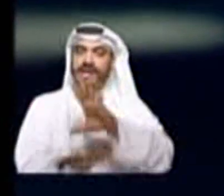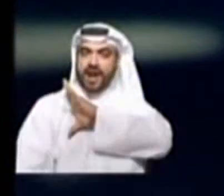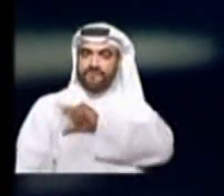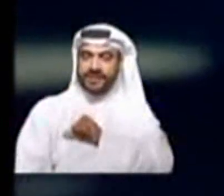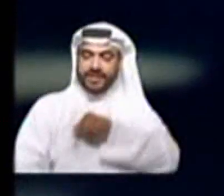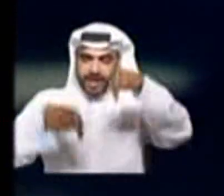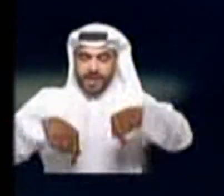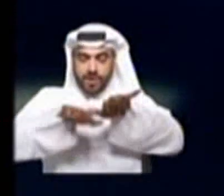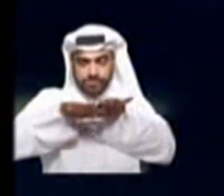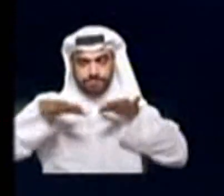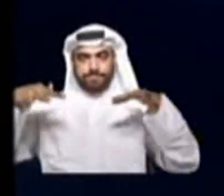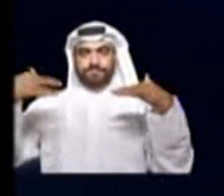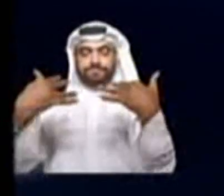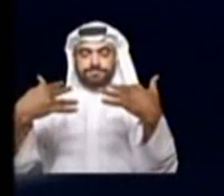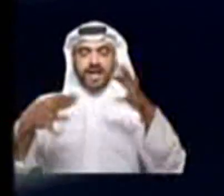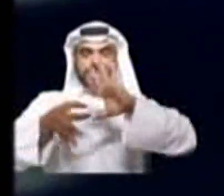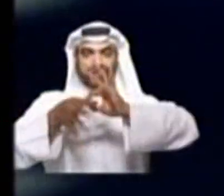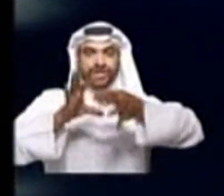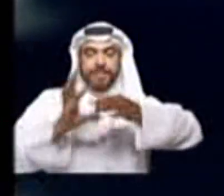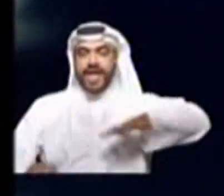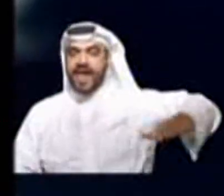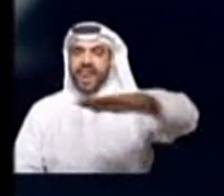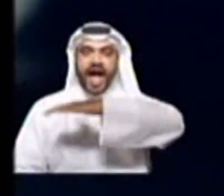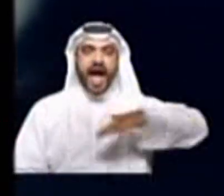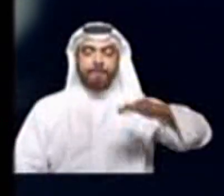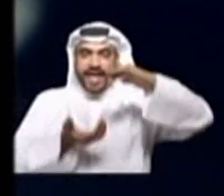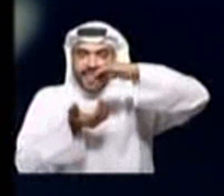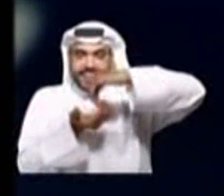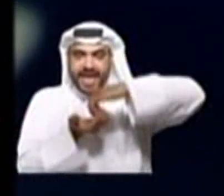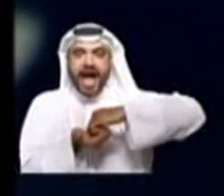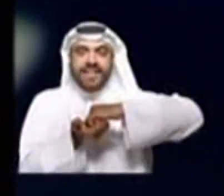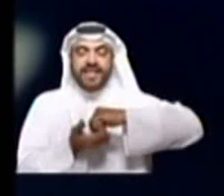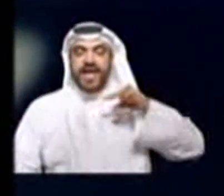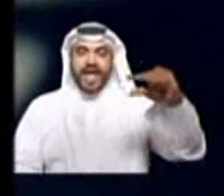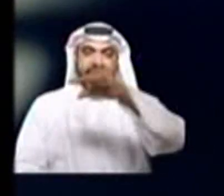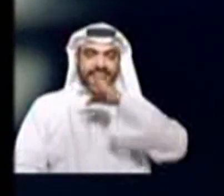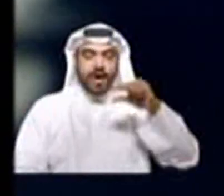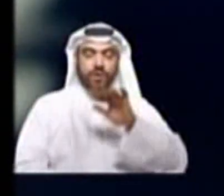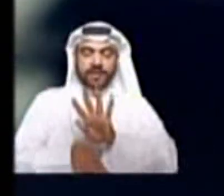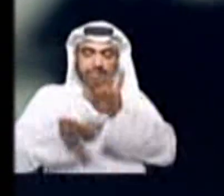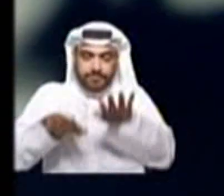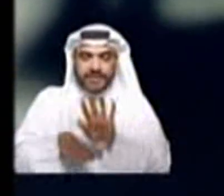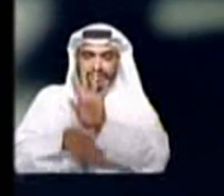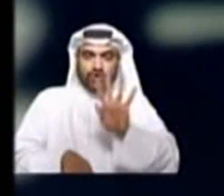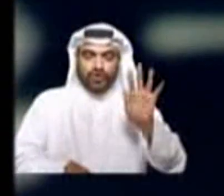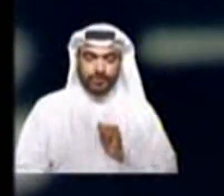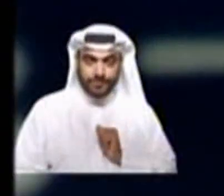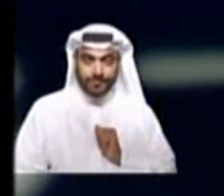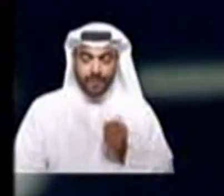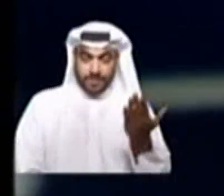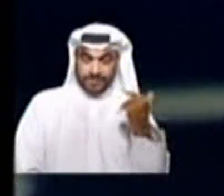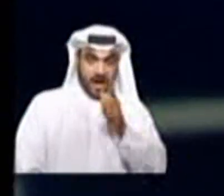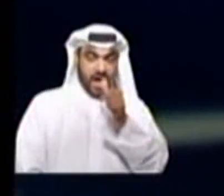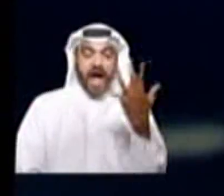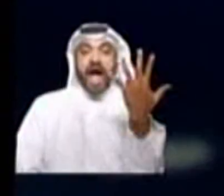كلمته اليوم أمام الجمعية العامة للاتحاد البرلماني الدولي في مؤتمره 39 بعد المئة، قال منذ أكثر